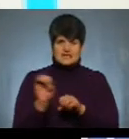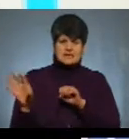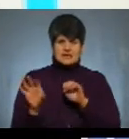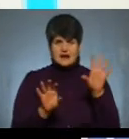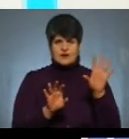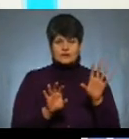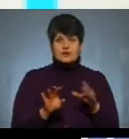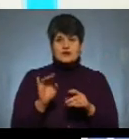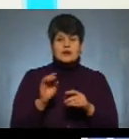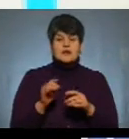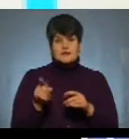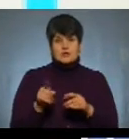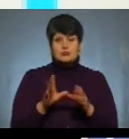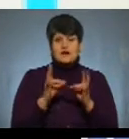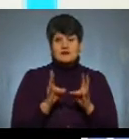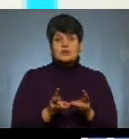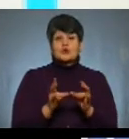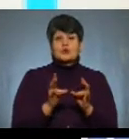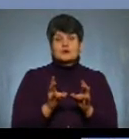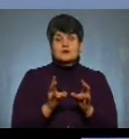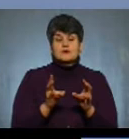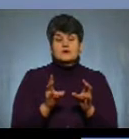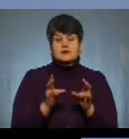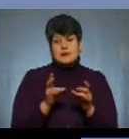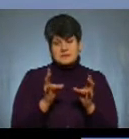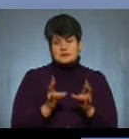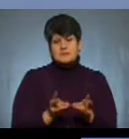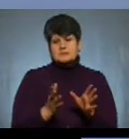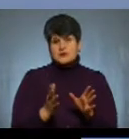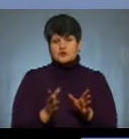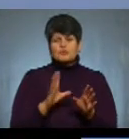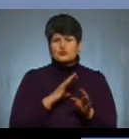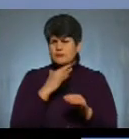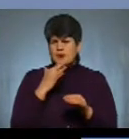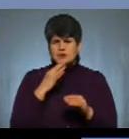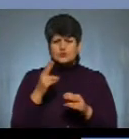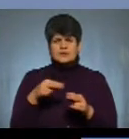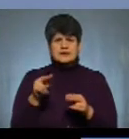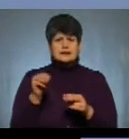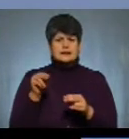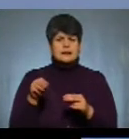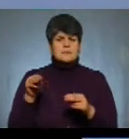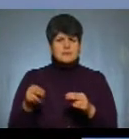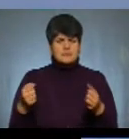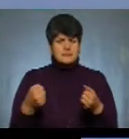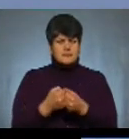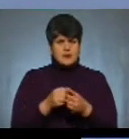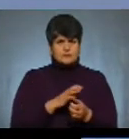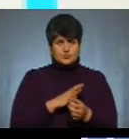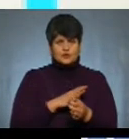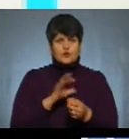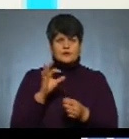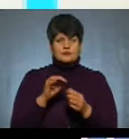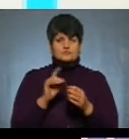вилітають з-під коліс, і тому вона була аварійно небезпечною. І також дуже було транспортних пригод. Насамперед, це в